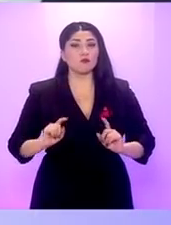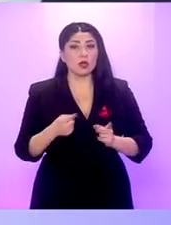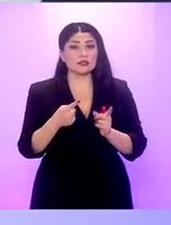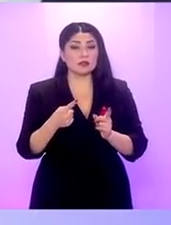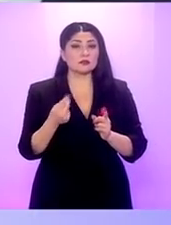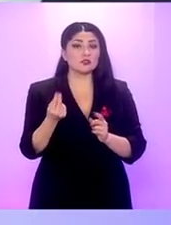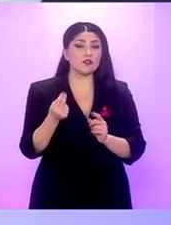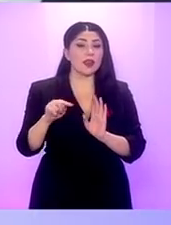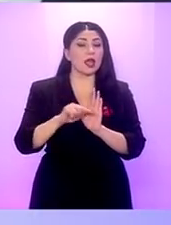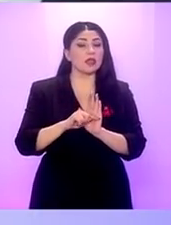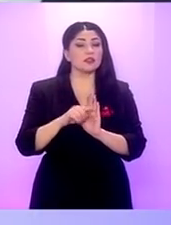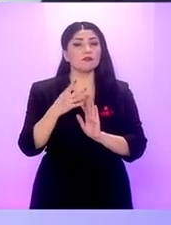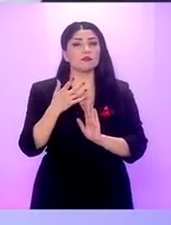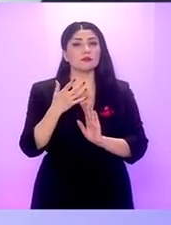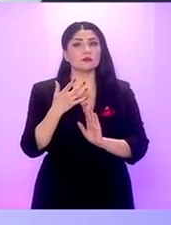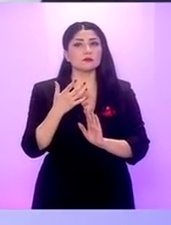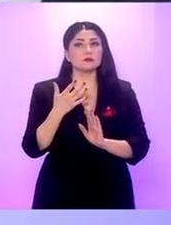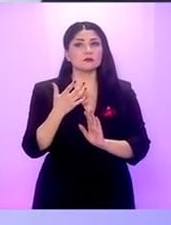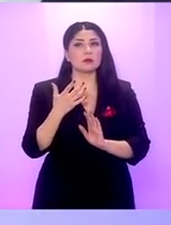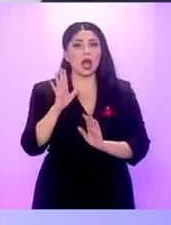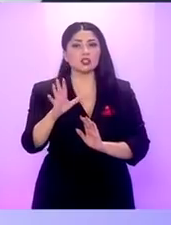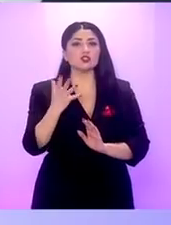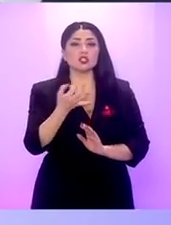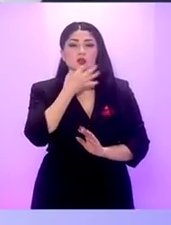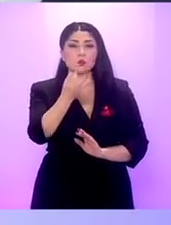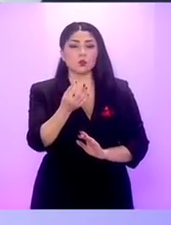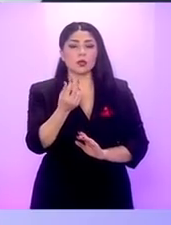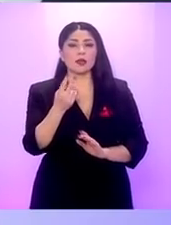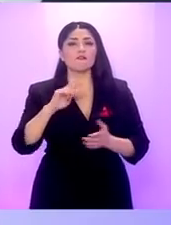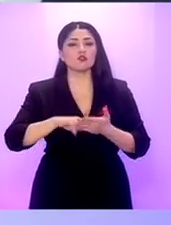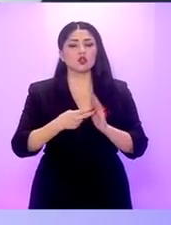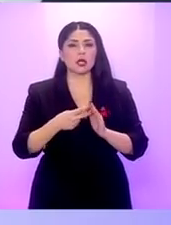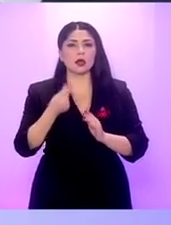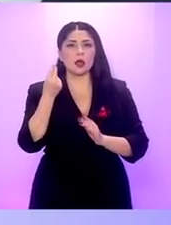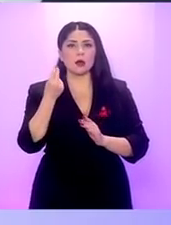aceste declarații bunul mers al coaliției de guvernare?